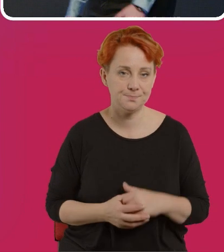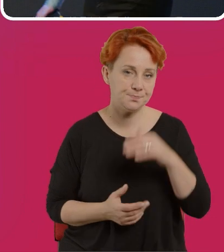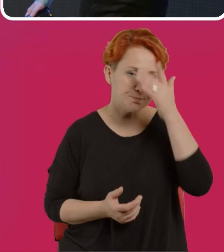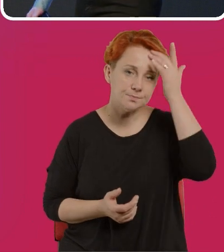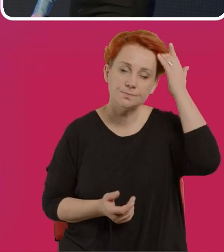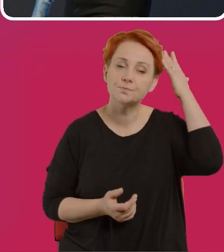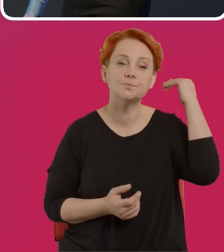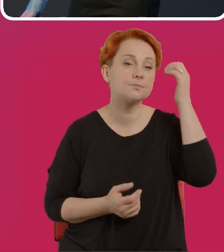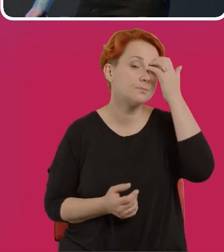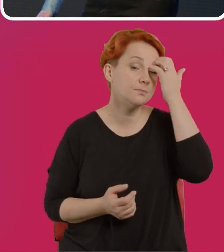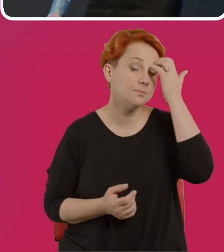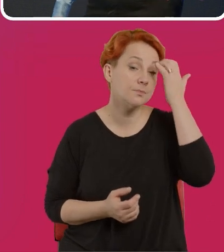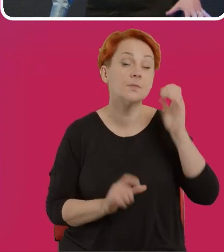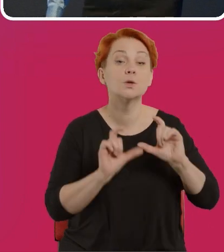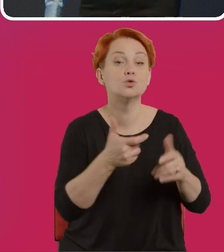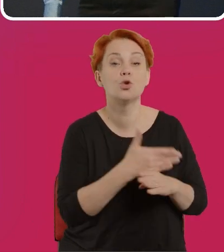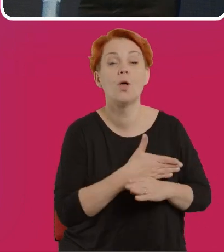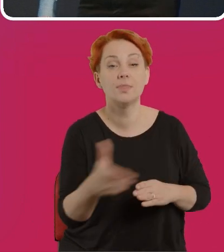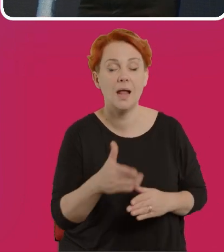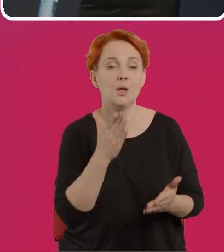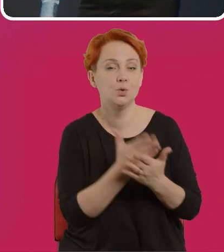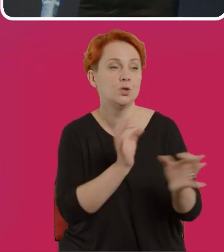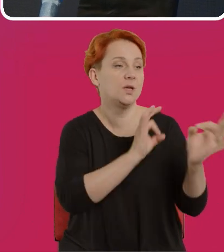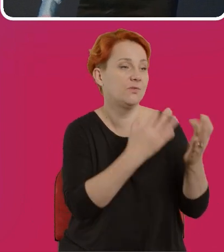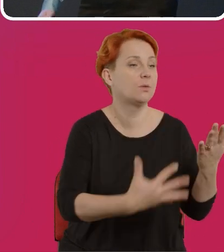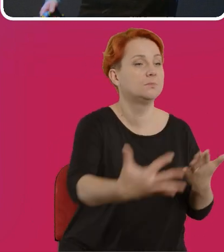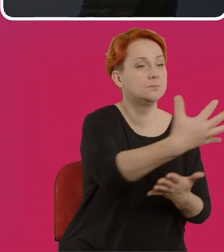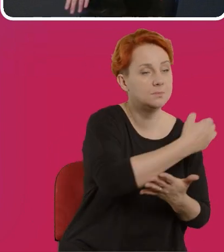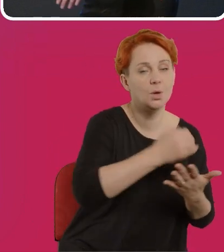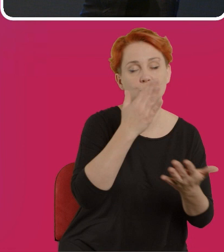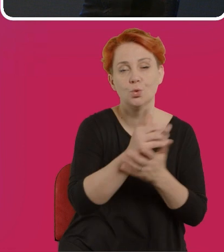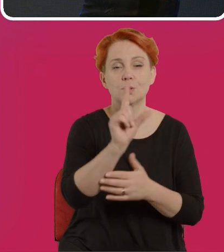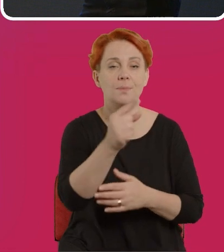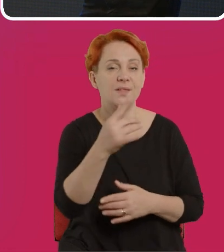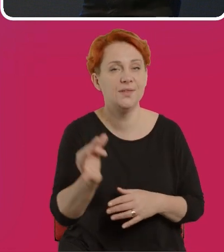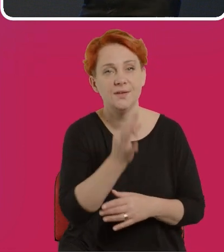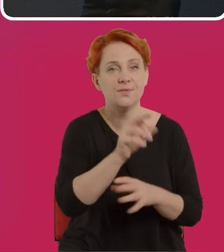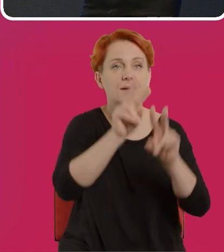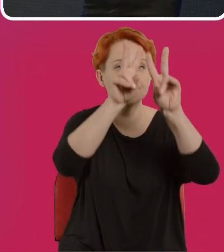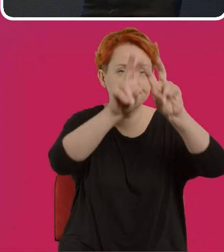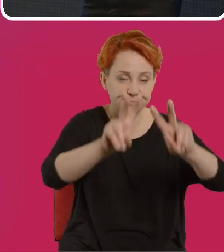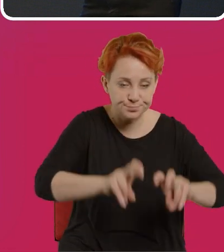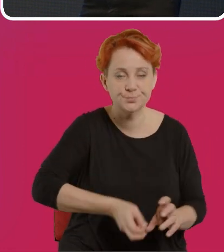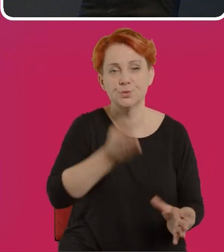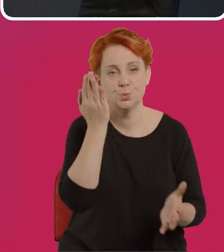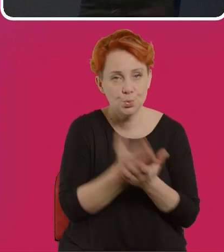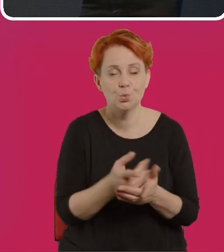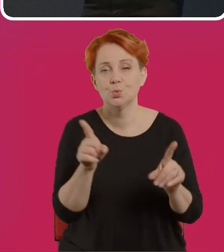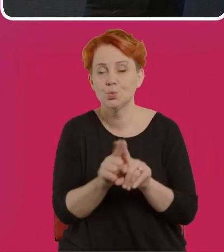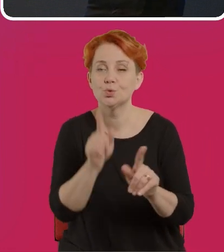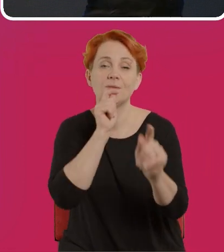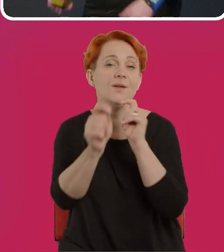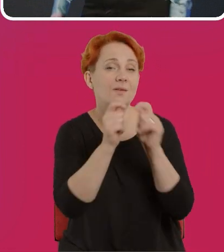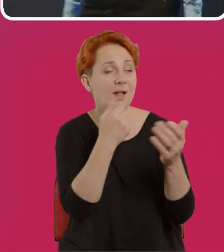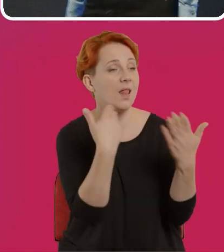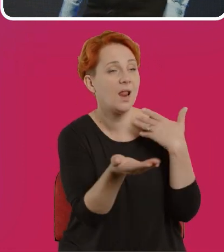się zbierzemy? Czyli zgromadziliśmy sobie dane, przeanalizowaliśmy sobie transkrypcje, PDF-y, zebraliśmy doświadczenia z wywiadów z